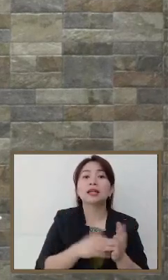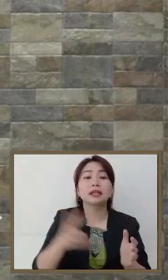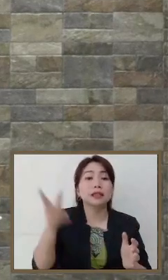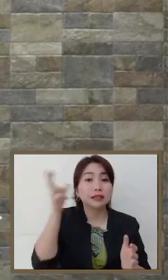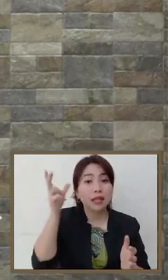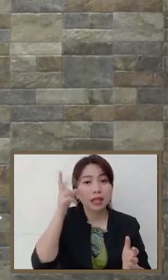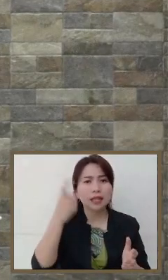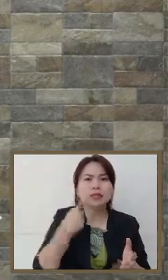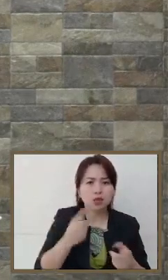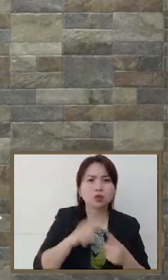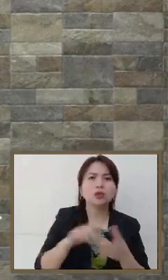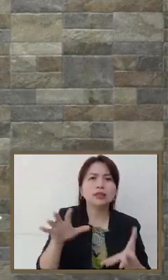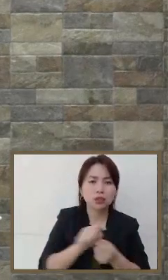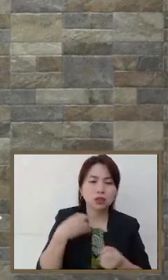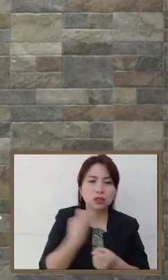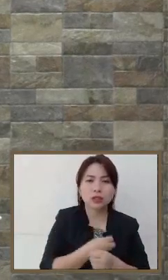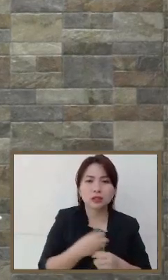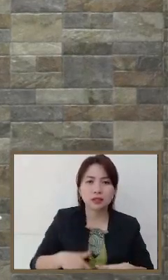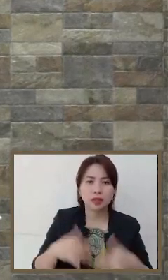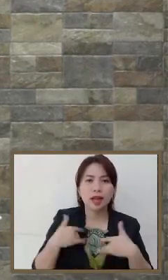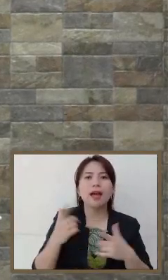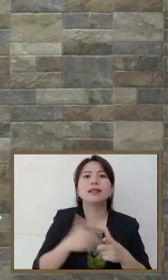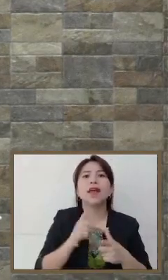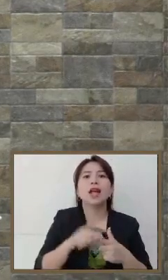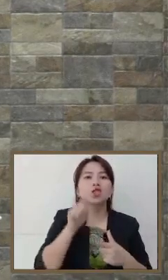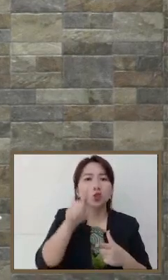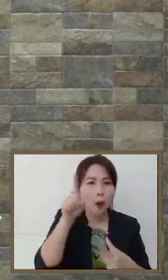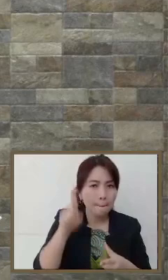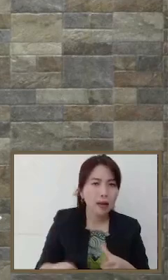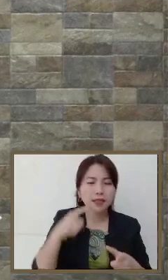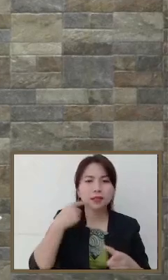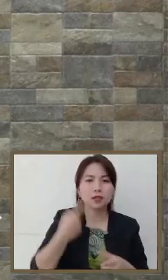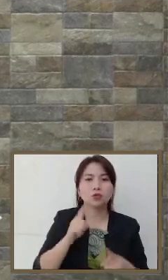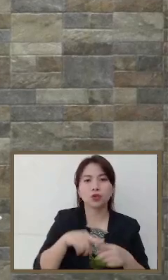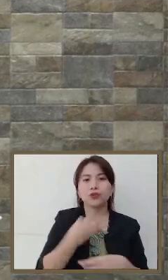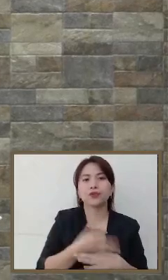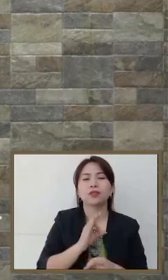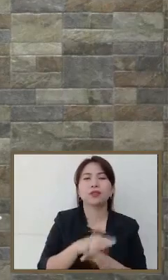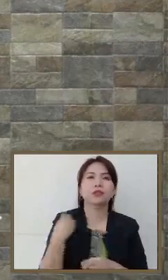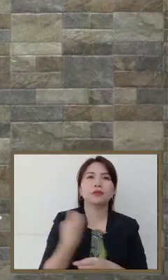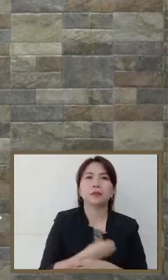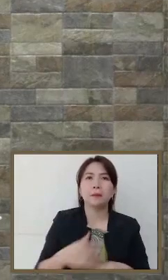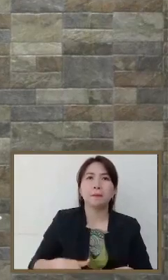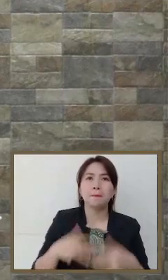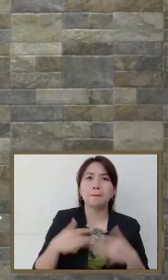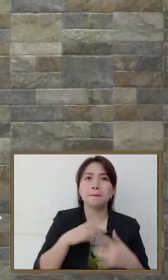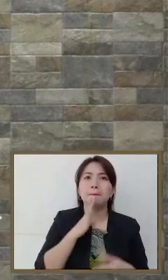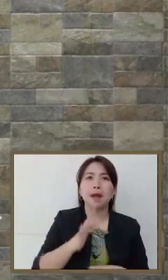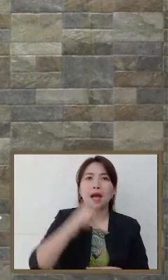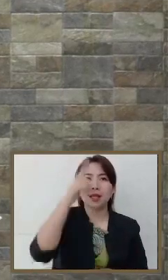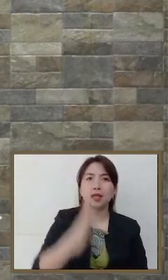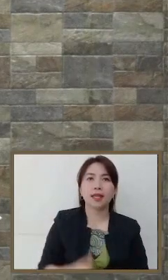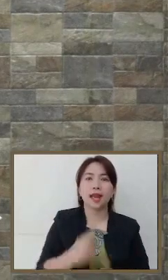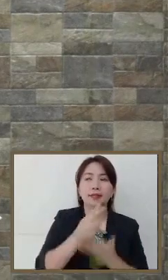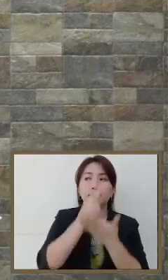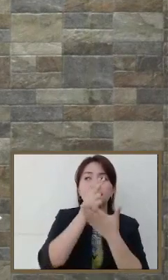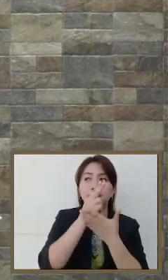sirain ang buhay natin dapat seryoso din tayo na Ayusin ang buhay natin by the help of our